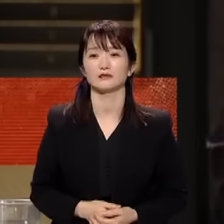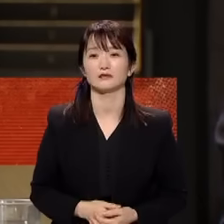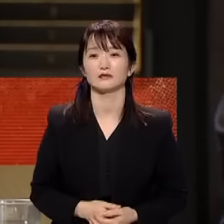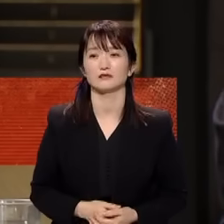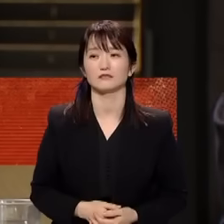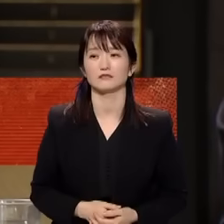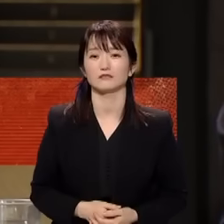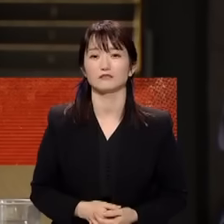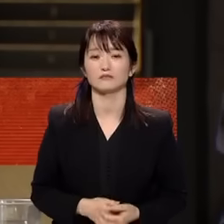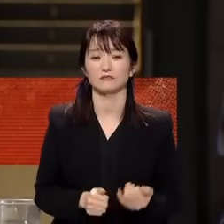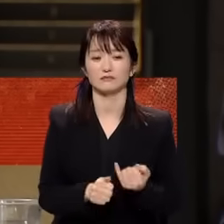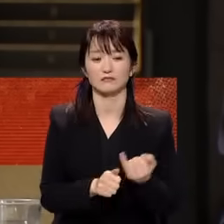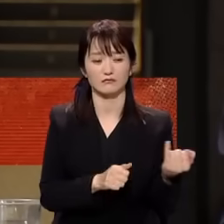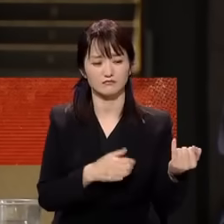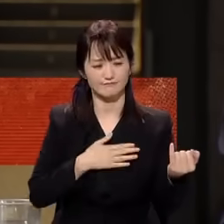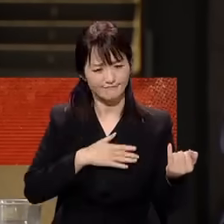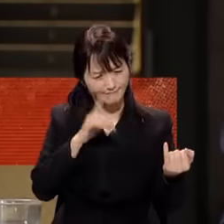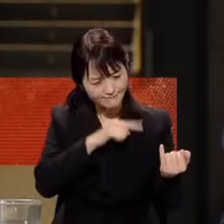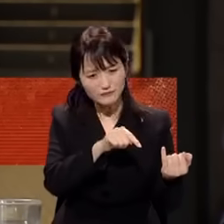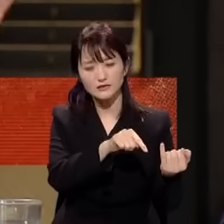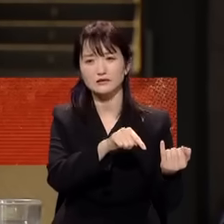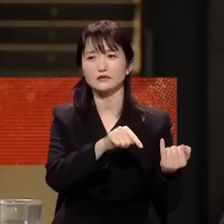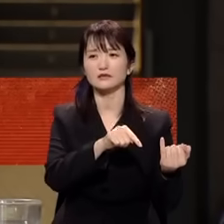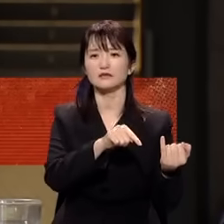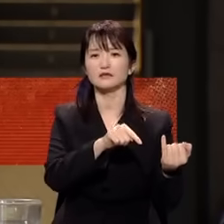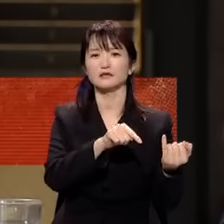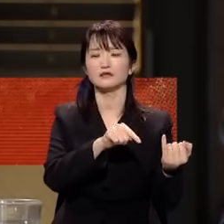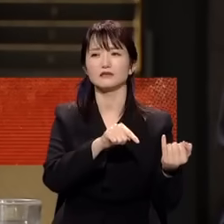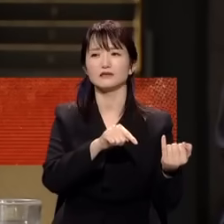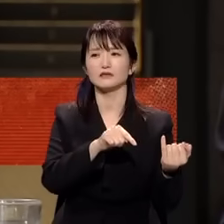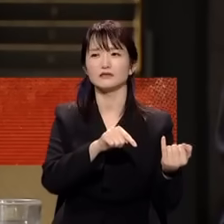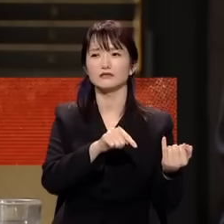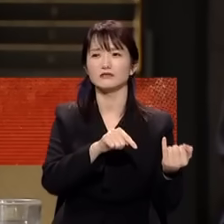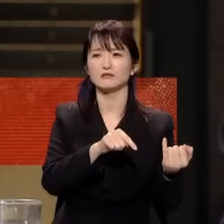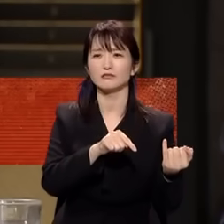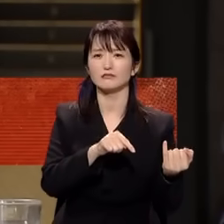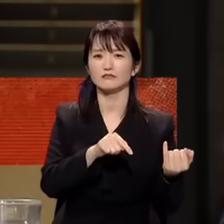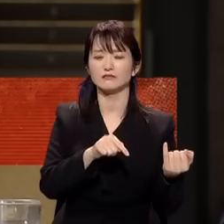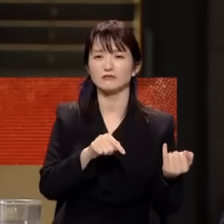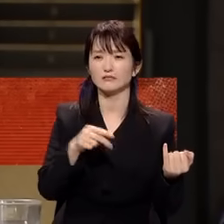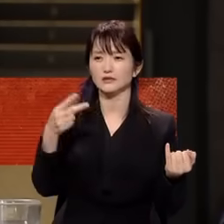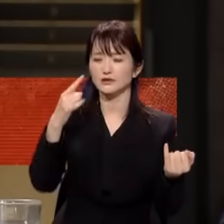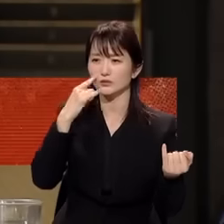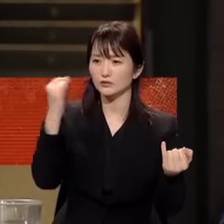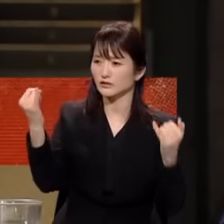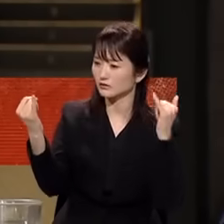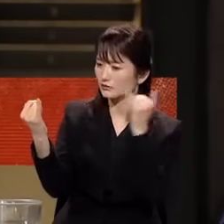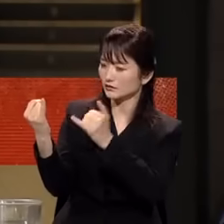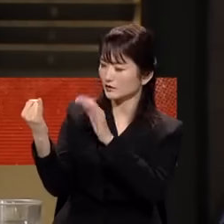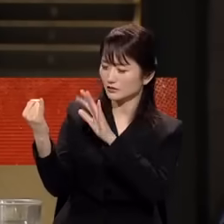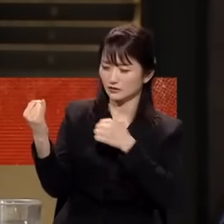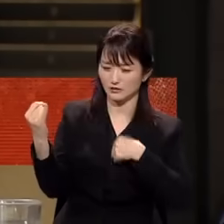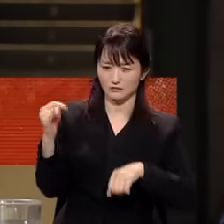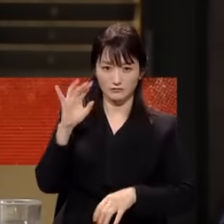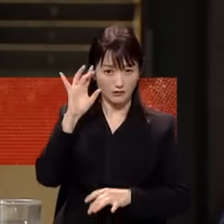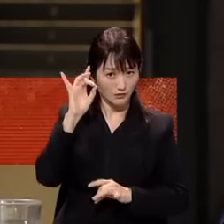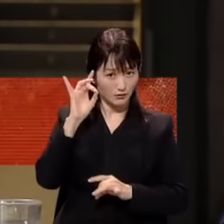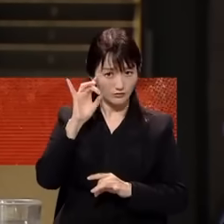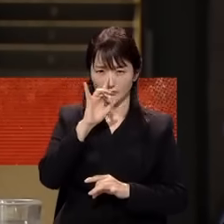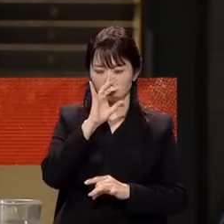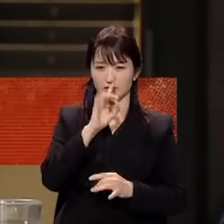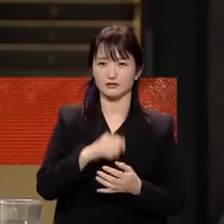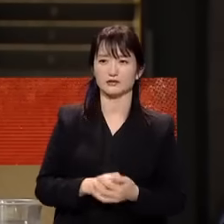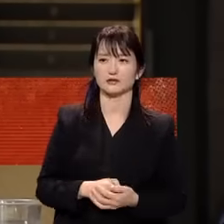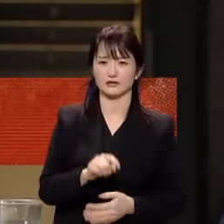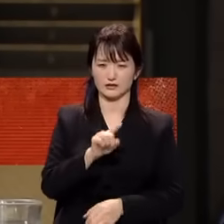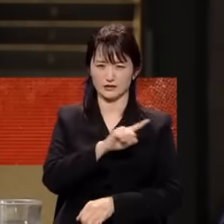가지고 이 아내가 불쾌해하면서 만약에 뭐 자기가 엄마한테 전화도 안 하고 이런 상황이라면 그건 이 아들이 가만히 있으면 안 되죠. 여기서 제일